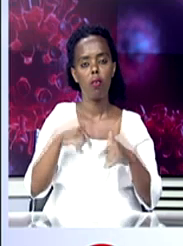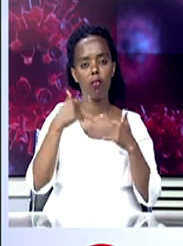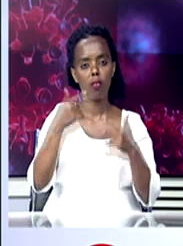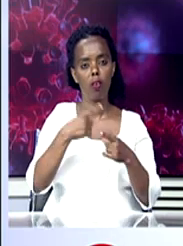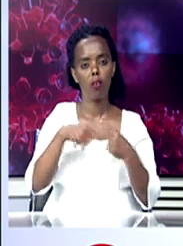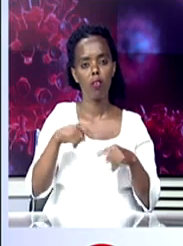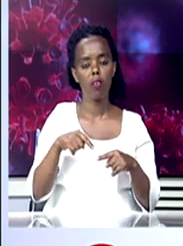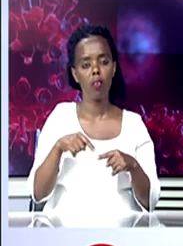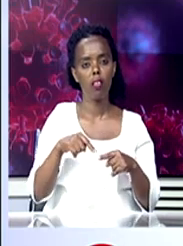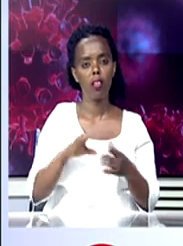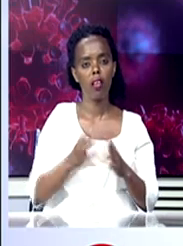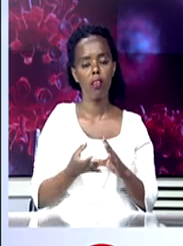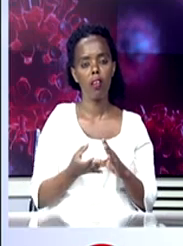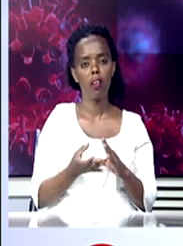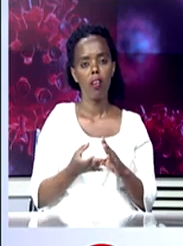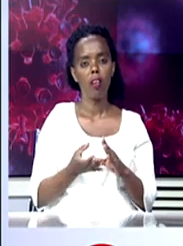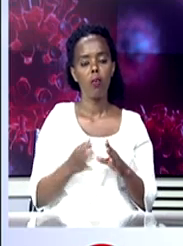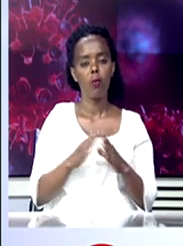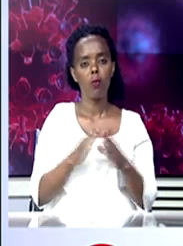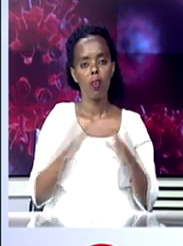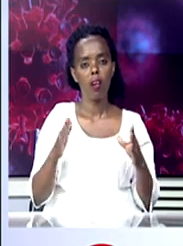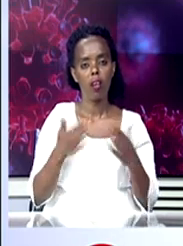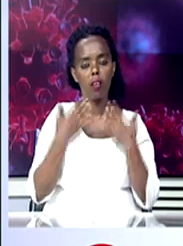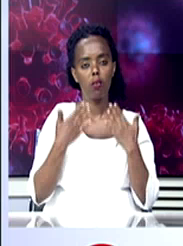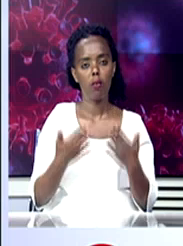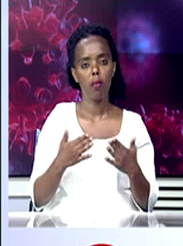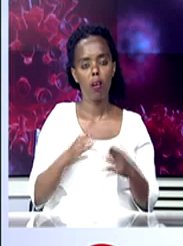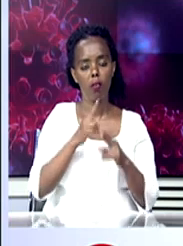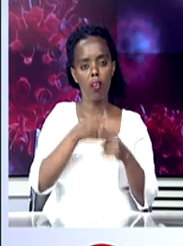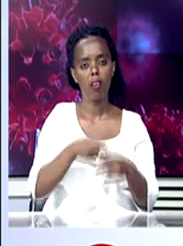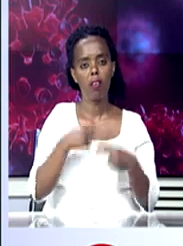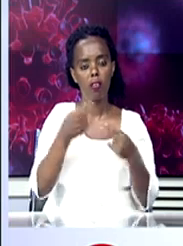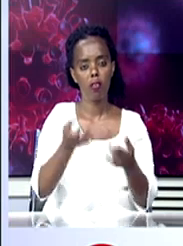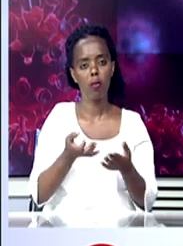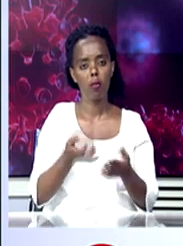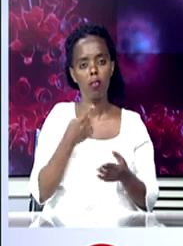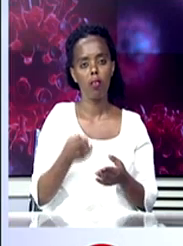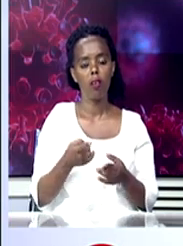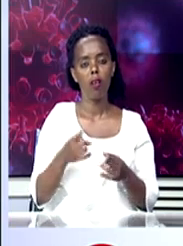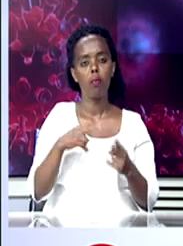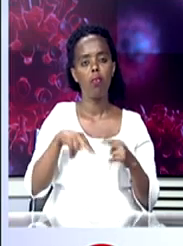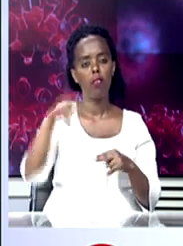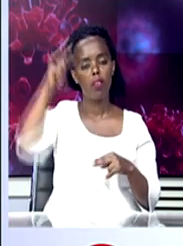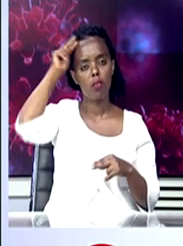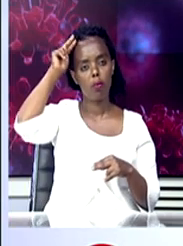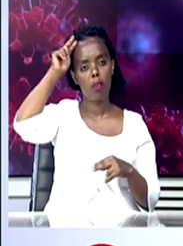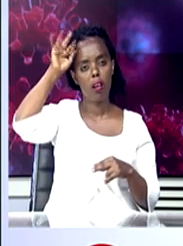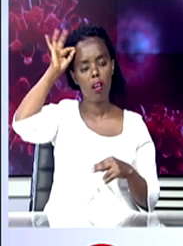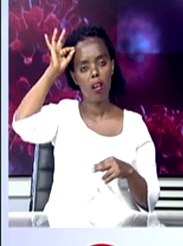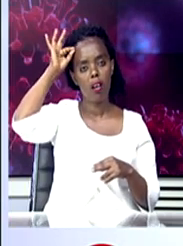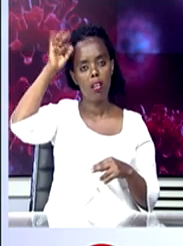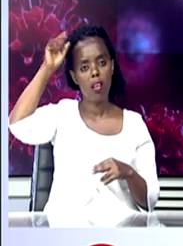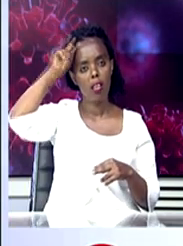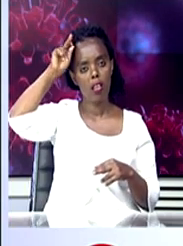dafan duftani fi wanta efi gudda galatoma ulfada isinin jechu barbana Obbo Fiixummaa Daaniel biiroo dhimma